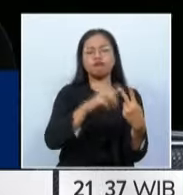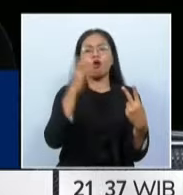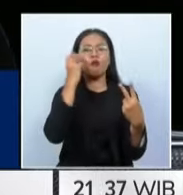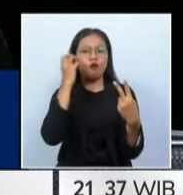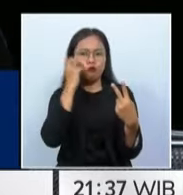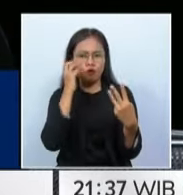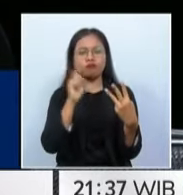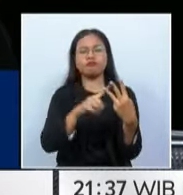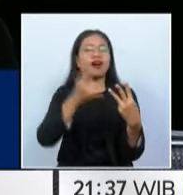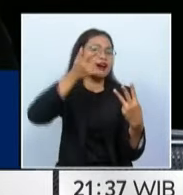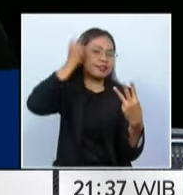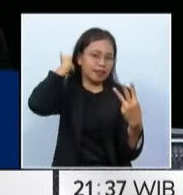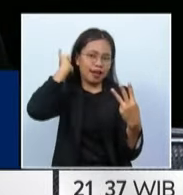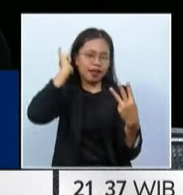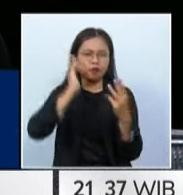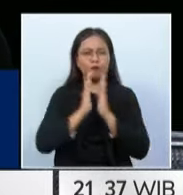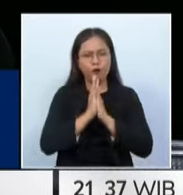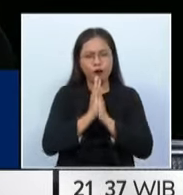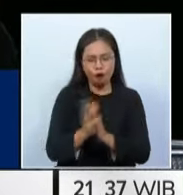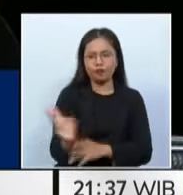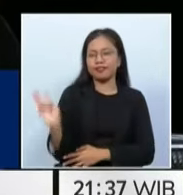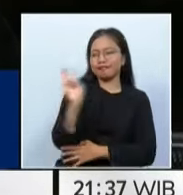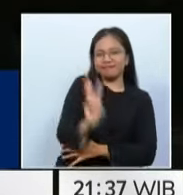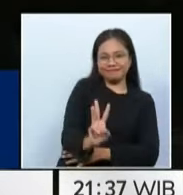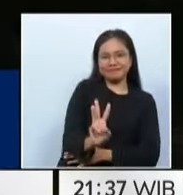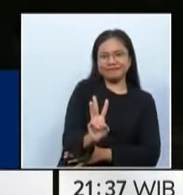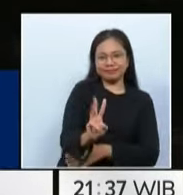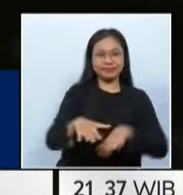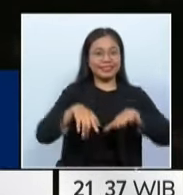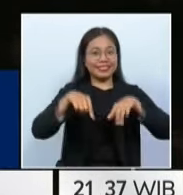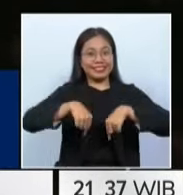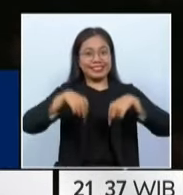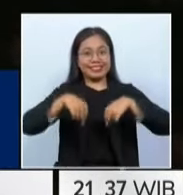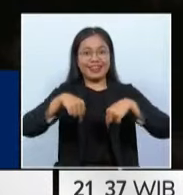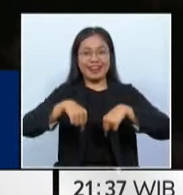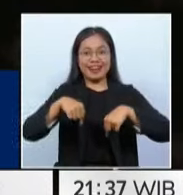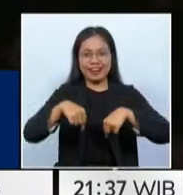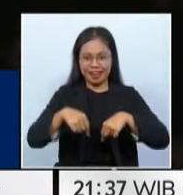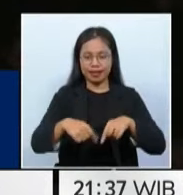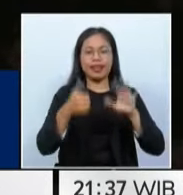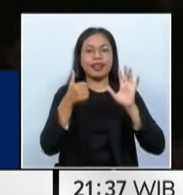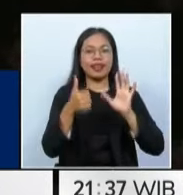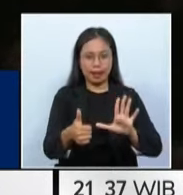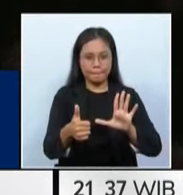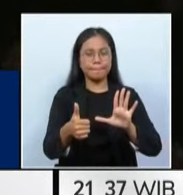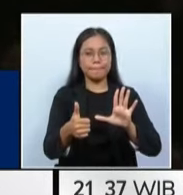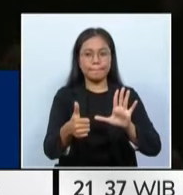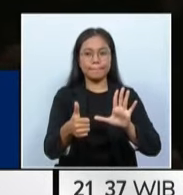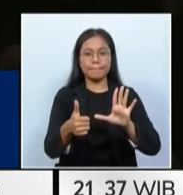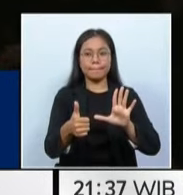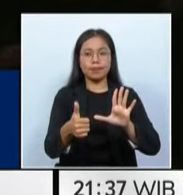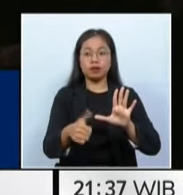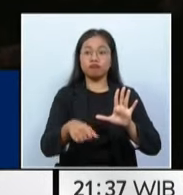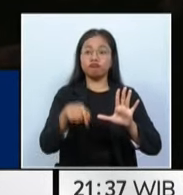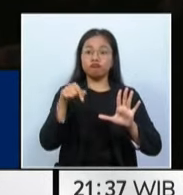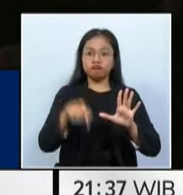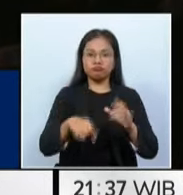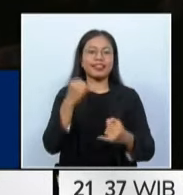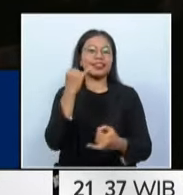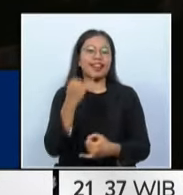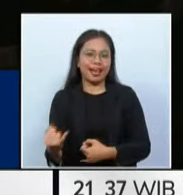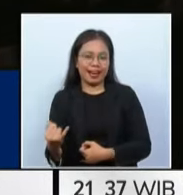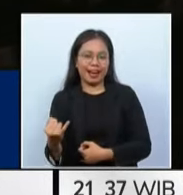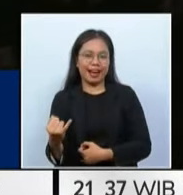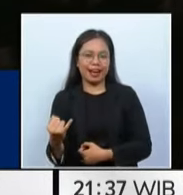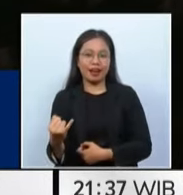maju ke podium segmen keenam ini adalah segmen terakhir di mana para calon Presiden